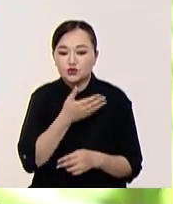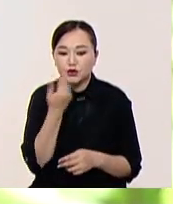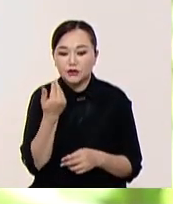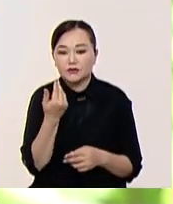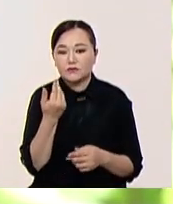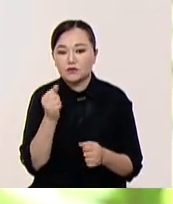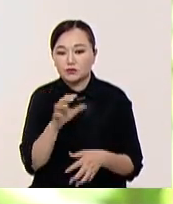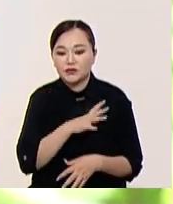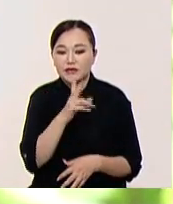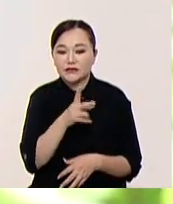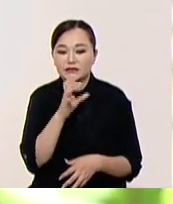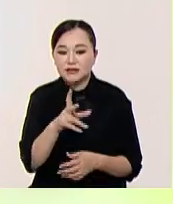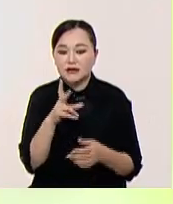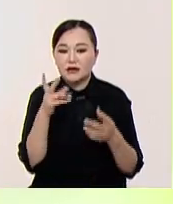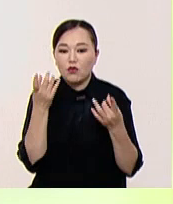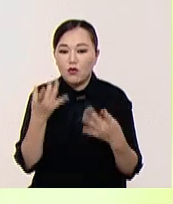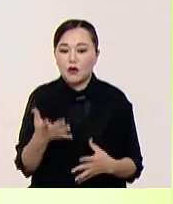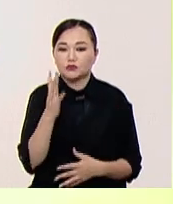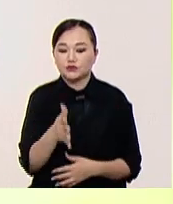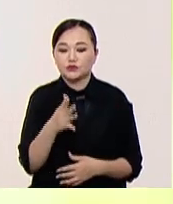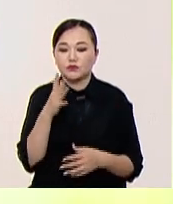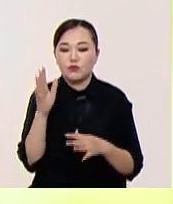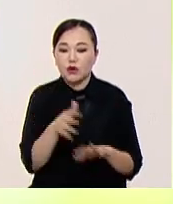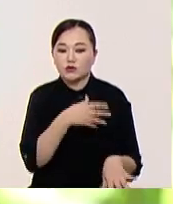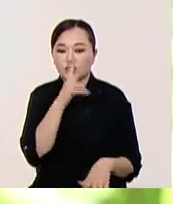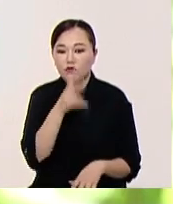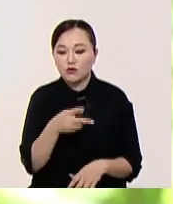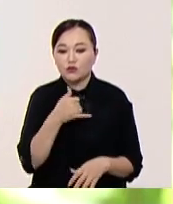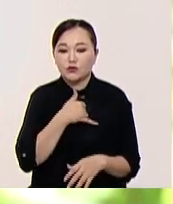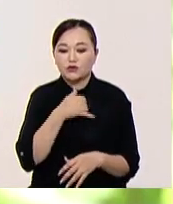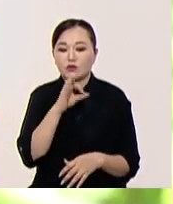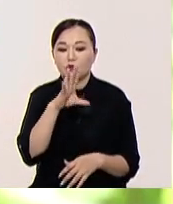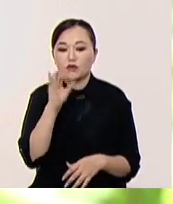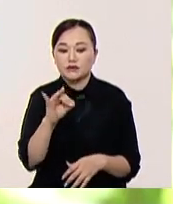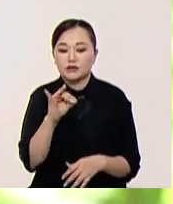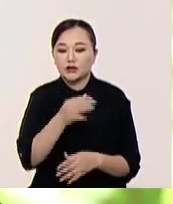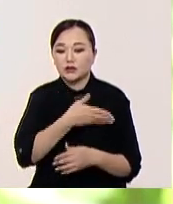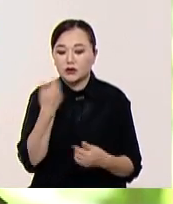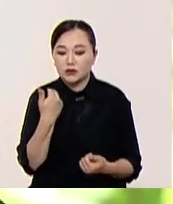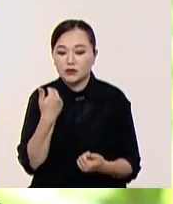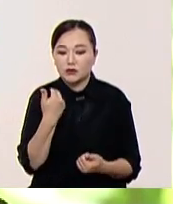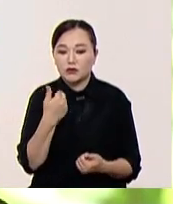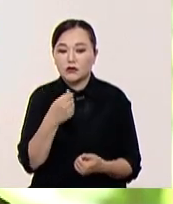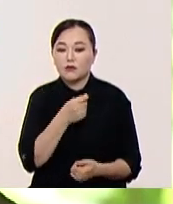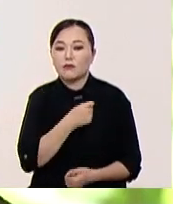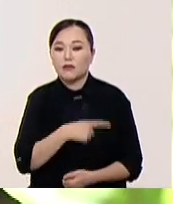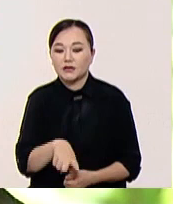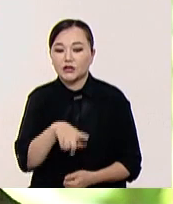что КСК упраздняется. Прошло уже 2 года, у нас ОСИ нет. ПТ тоже